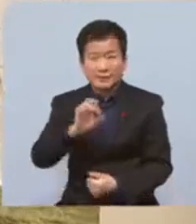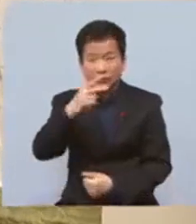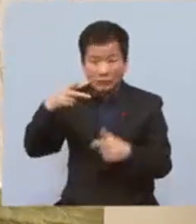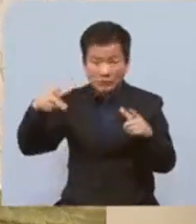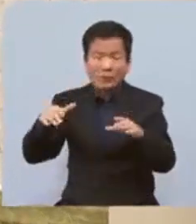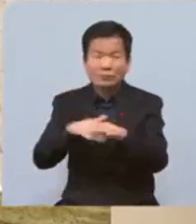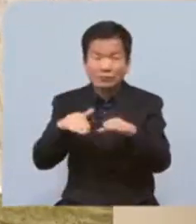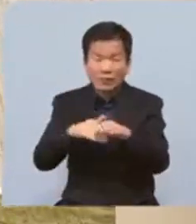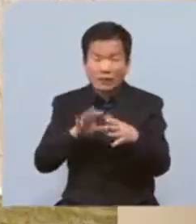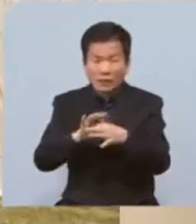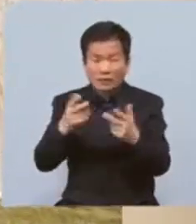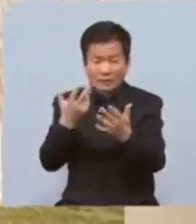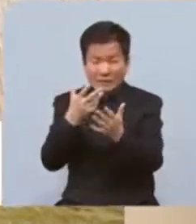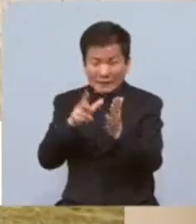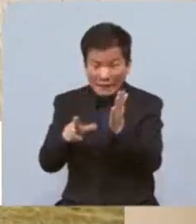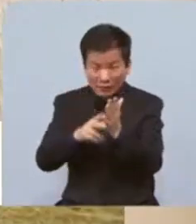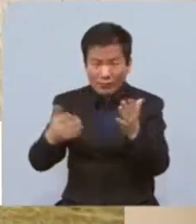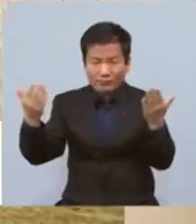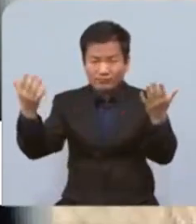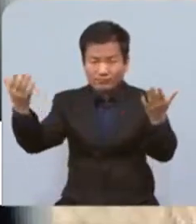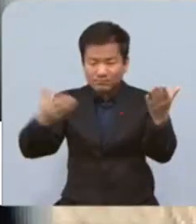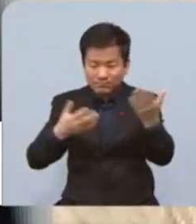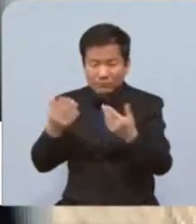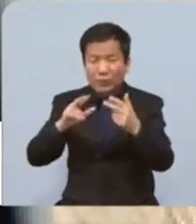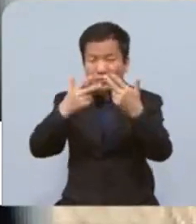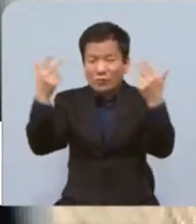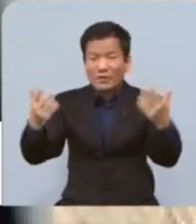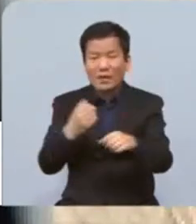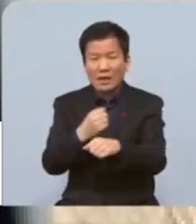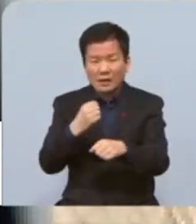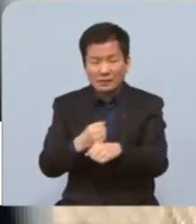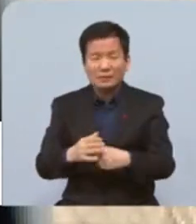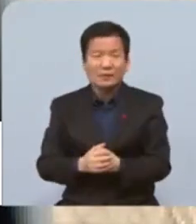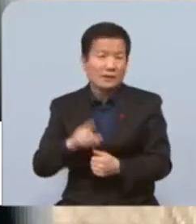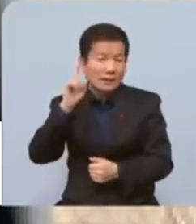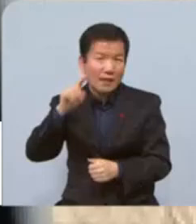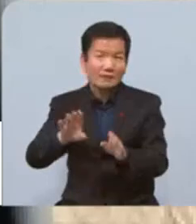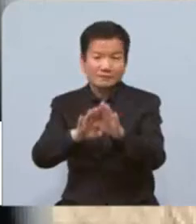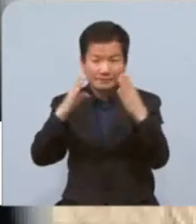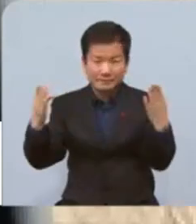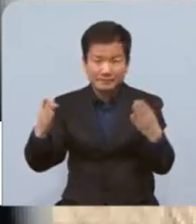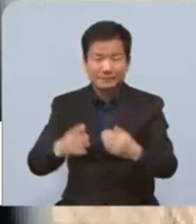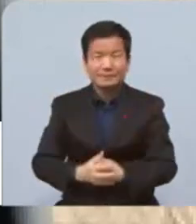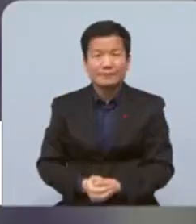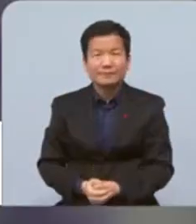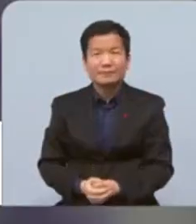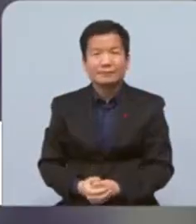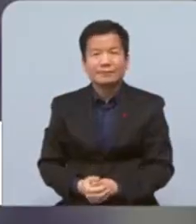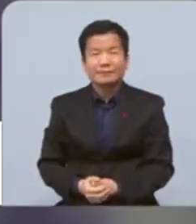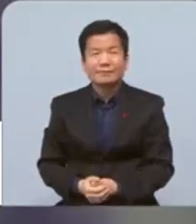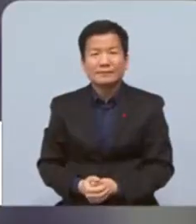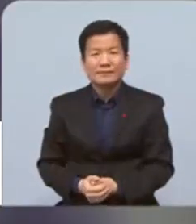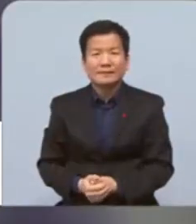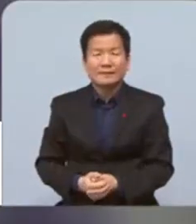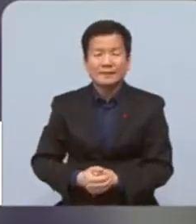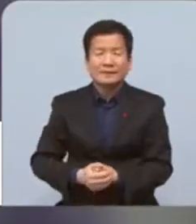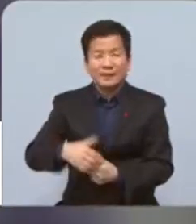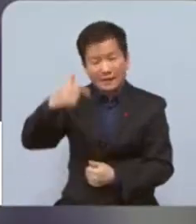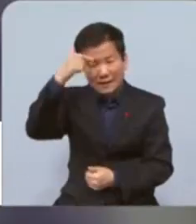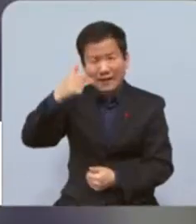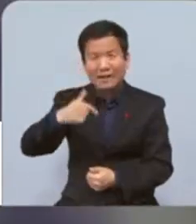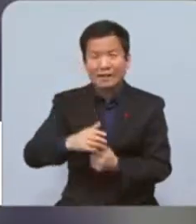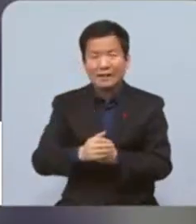영동지역 문학 관련 자료를 체계적으로 전시 관리하는 영동문학관이 내일 개관합니다. 심천면 옛